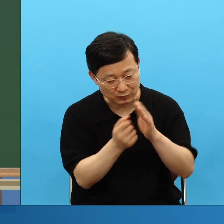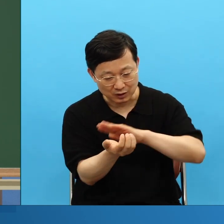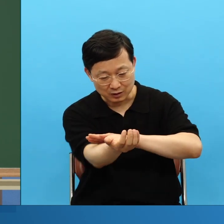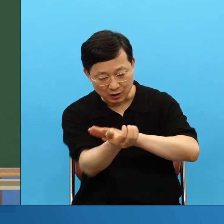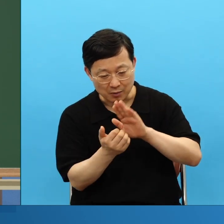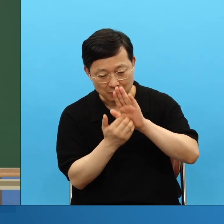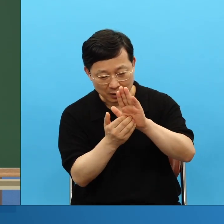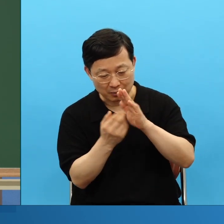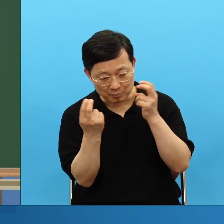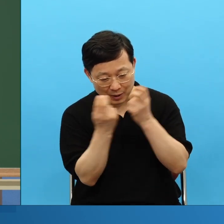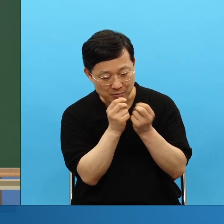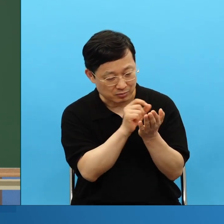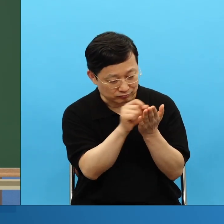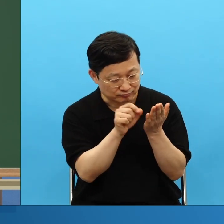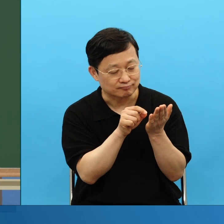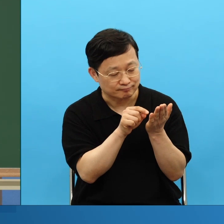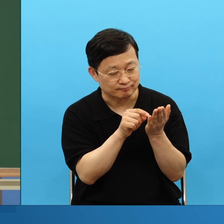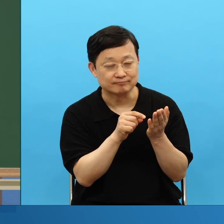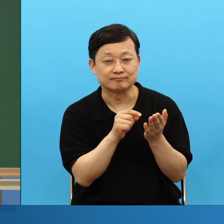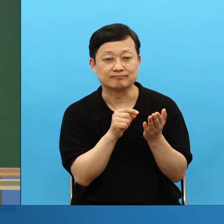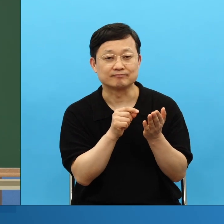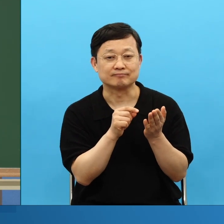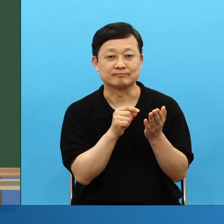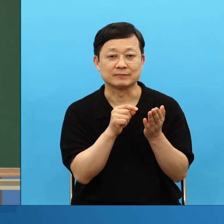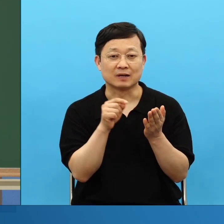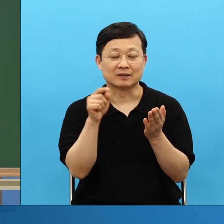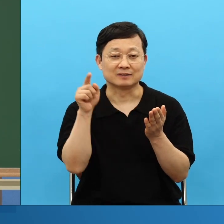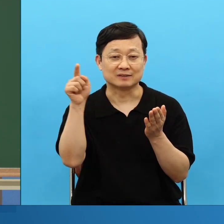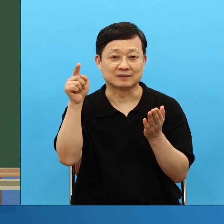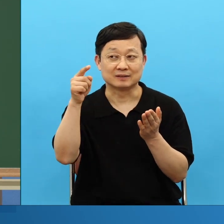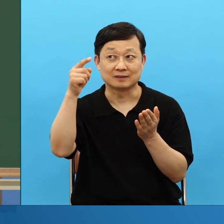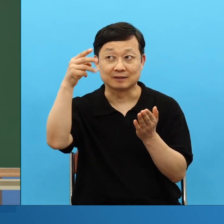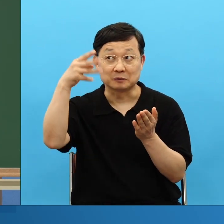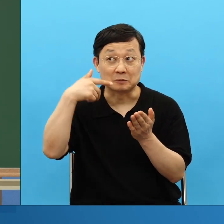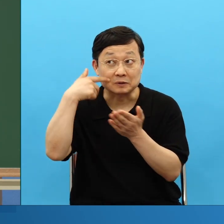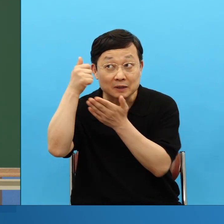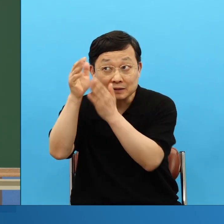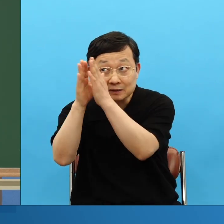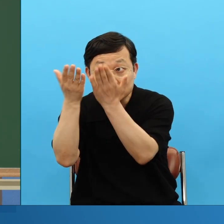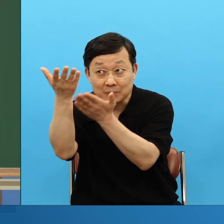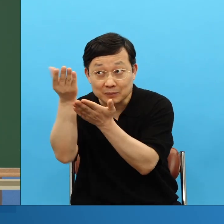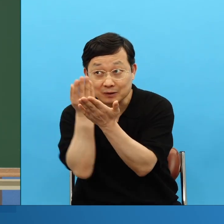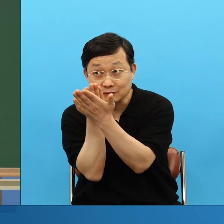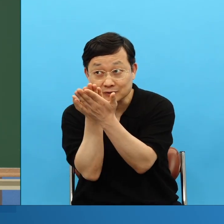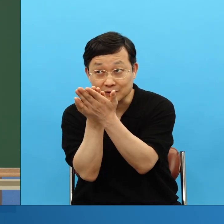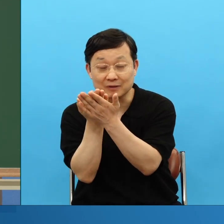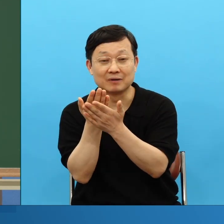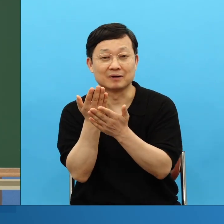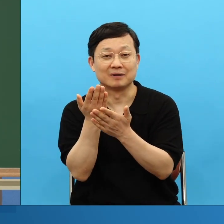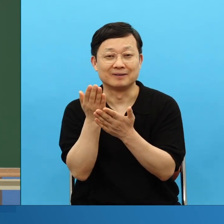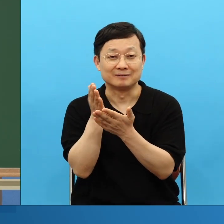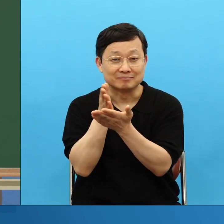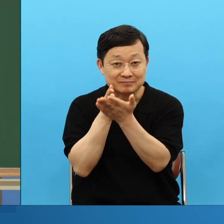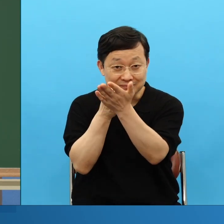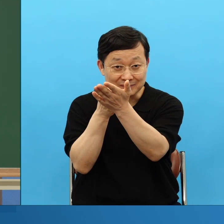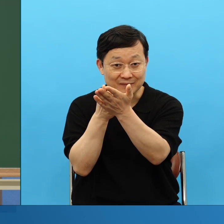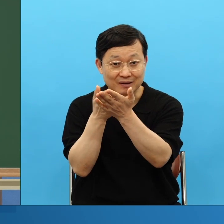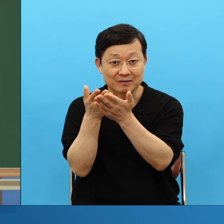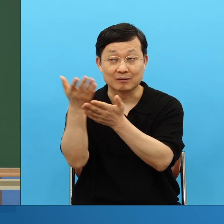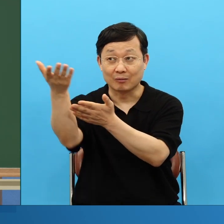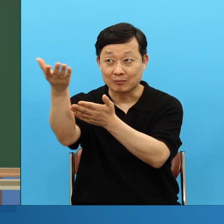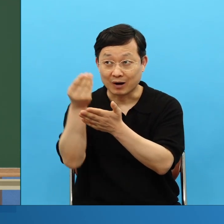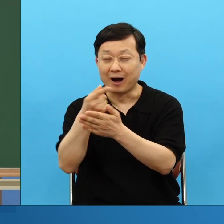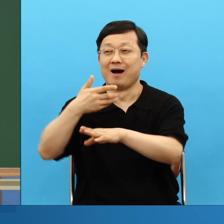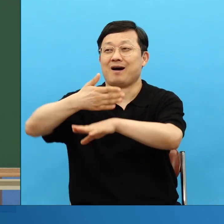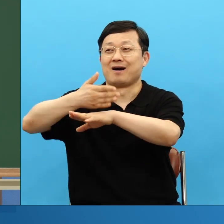이러시길래 제가 그때 용감하게 비서 목사님 통해서 그 유 목사님 그 책을 제가 좀 빌려주시면 안 되겠습니까?